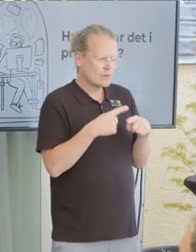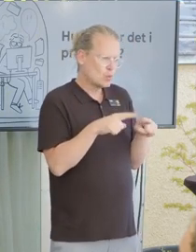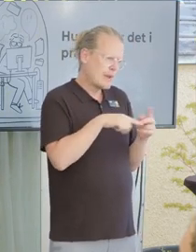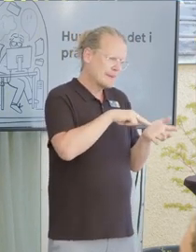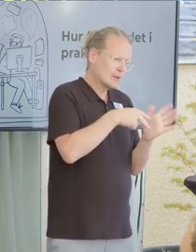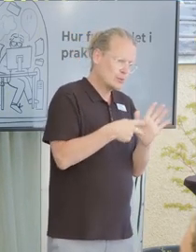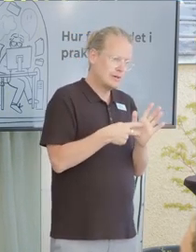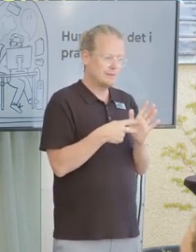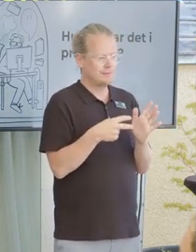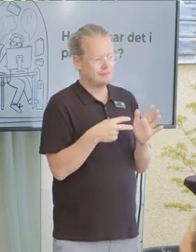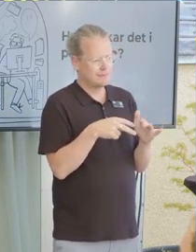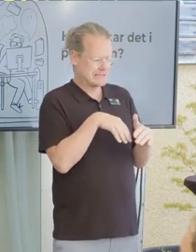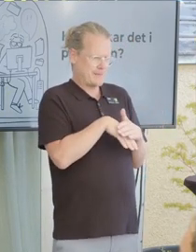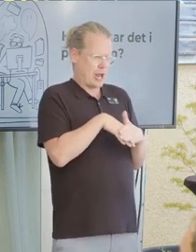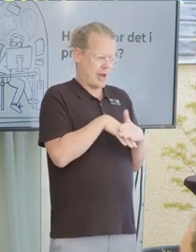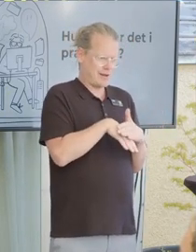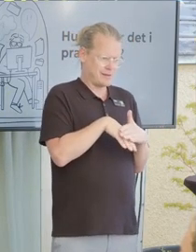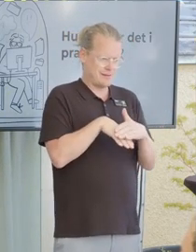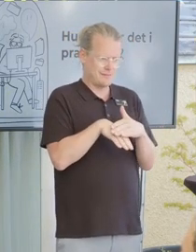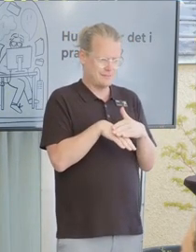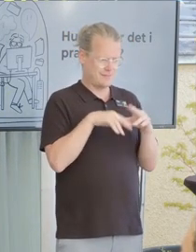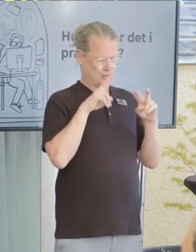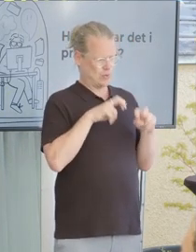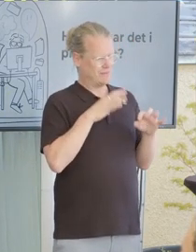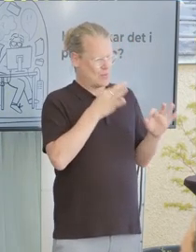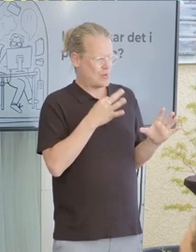förflutna. Och i mitt fall handlar det mycket om